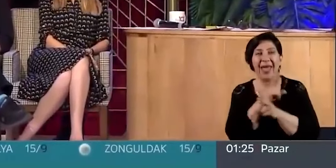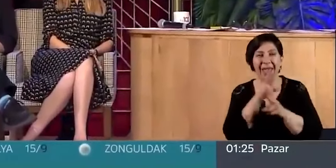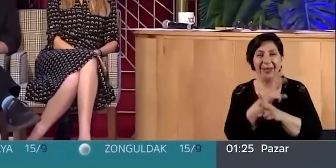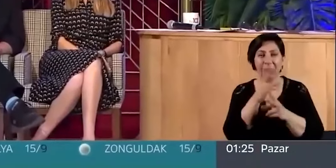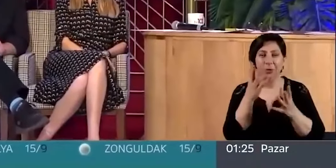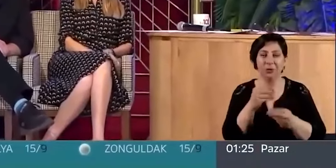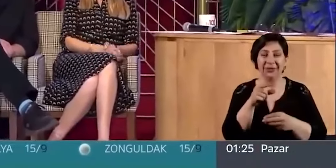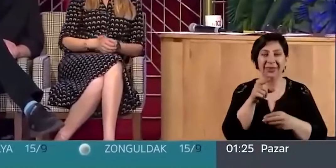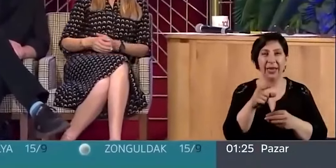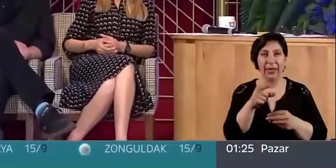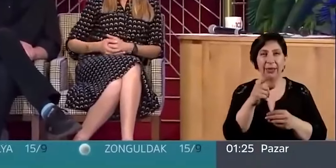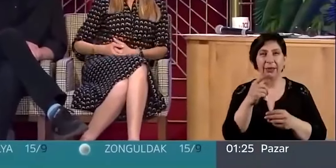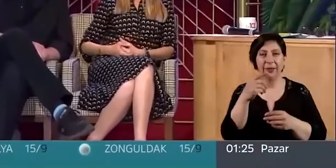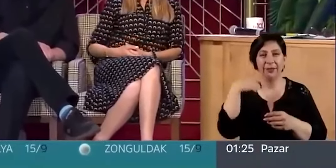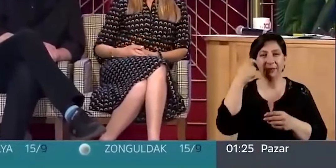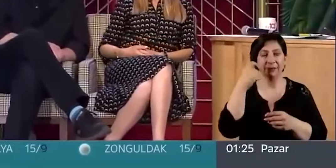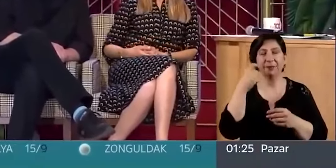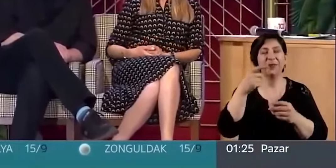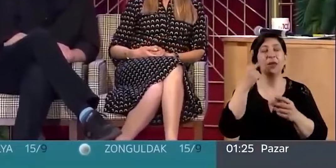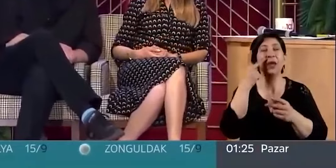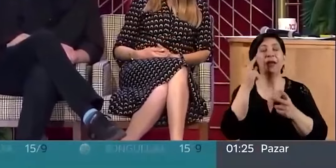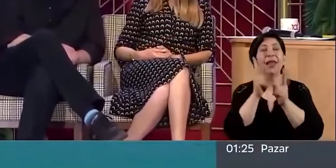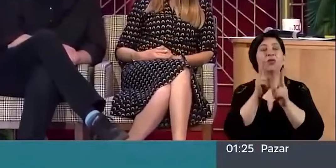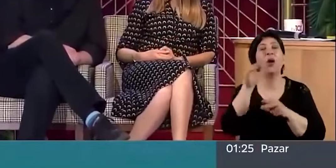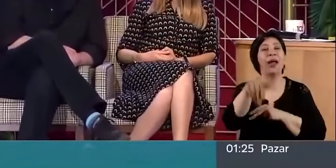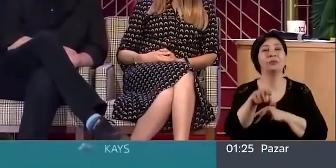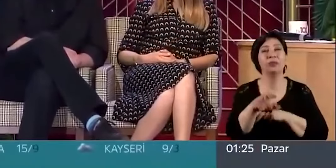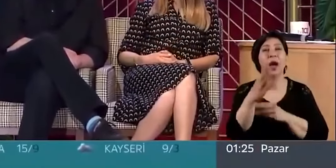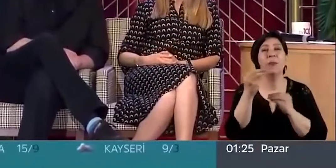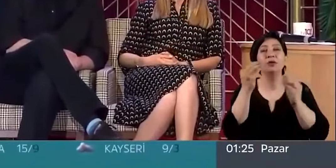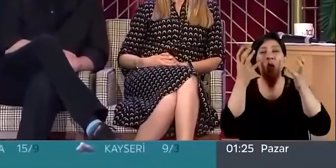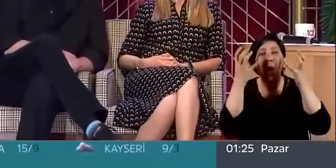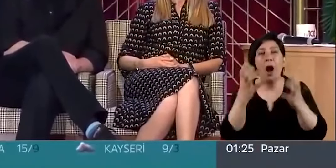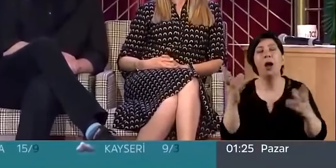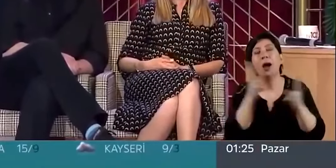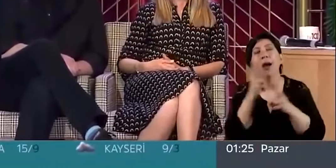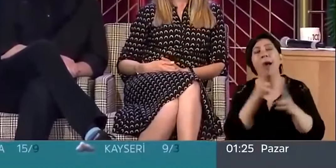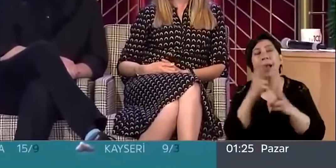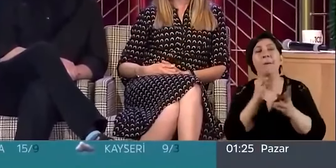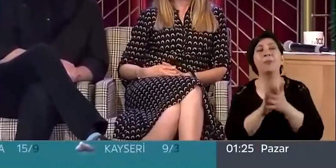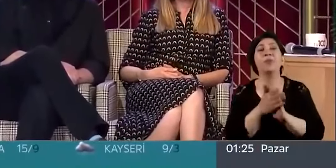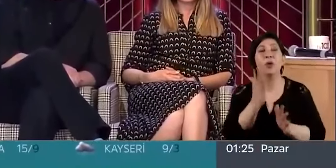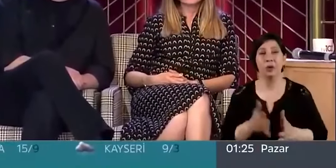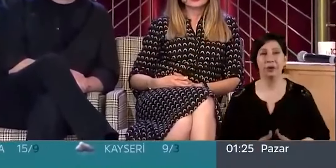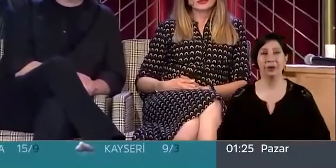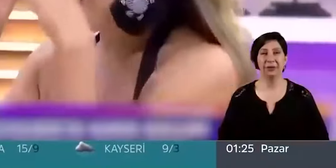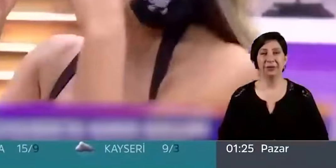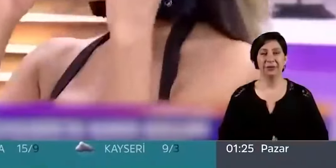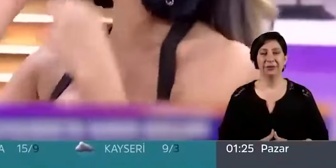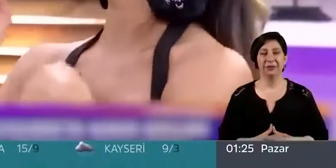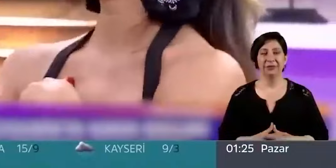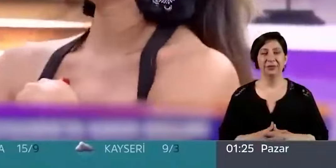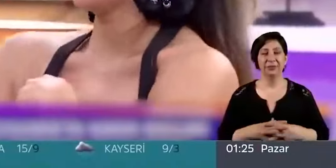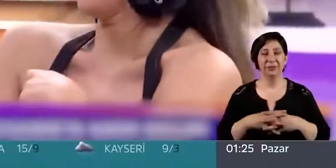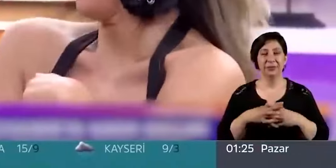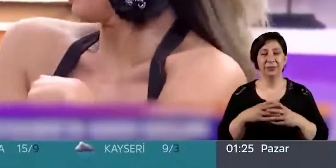Senin herhalde size gösteriye gelmiş. Ama çok ağır bir gülme krizi. Görelim beraber. Arkadaşlar. Ne o?